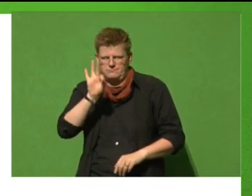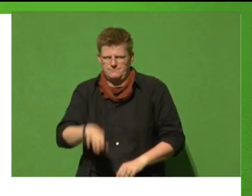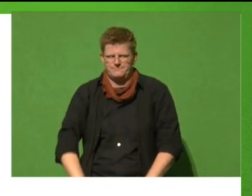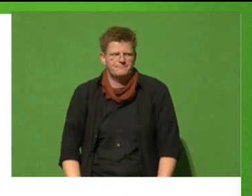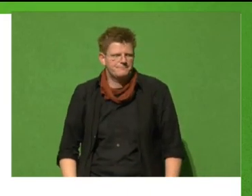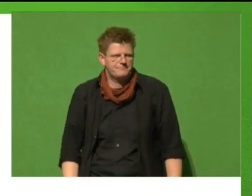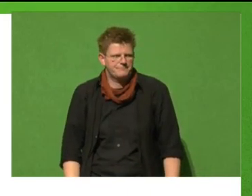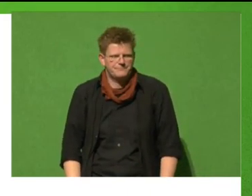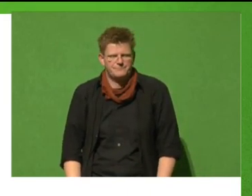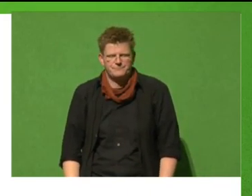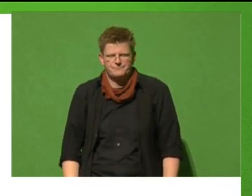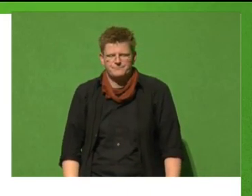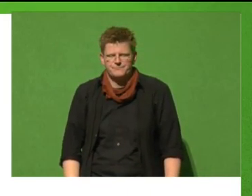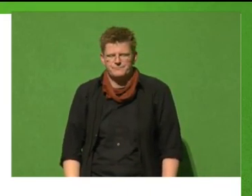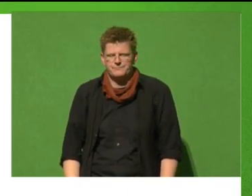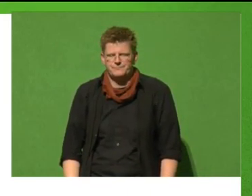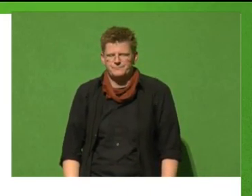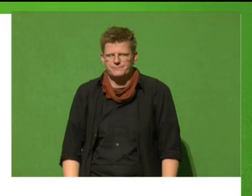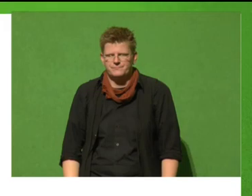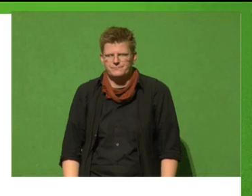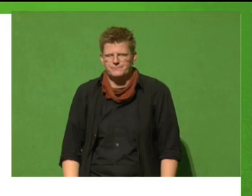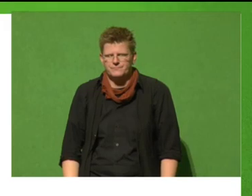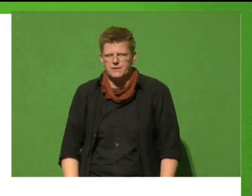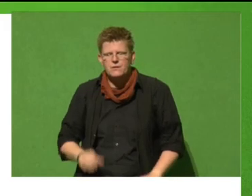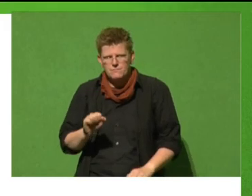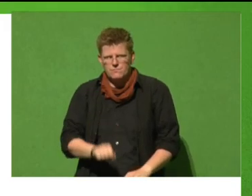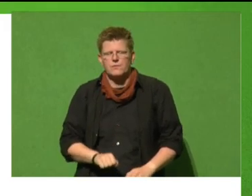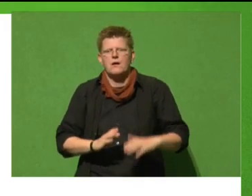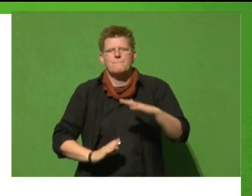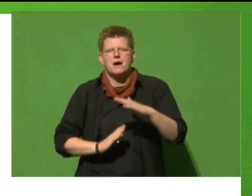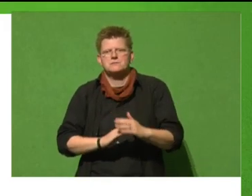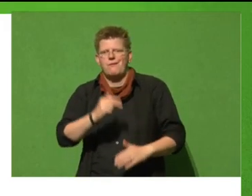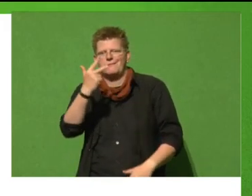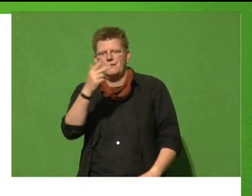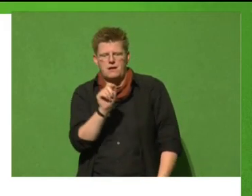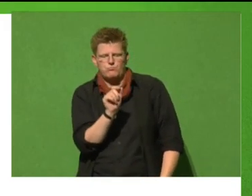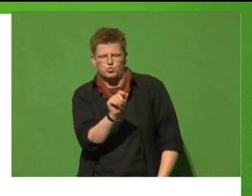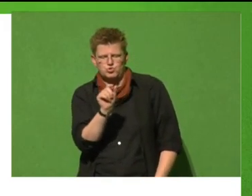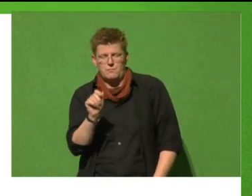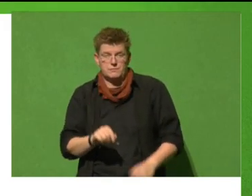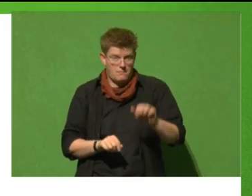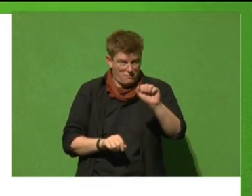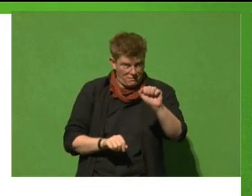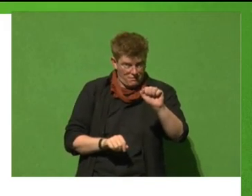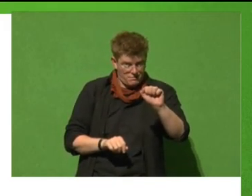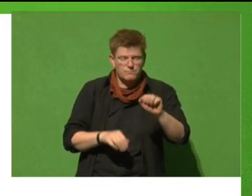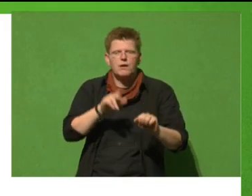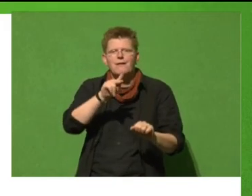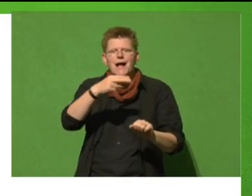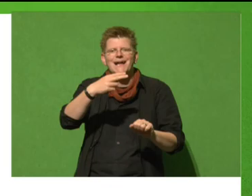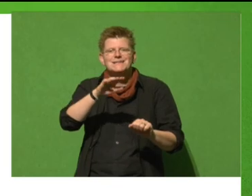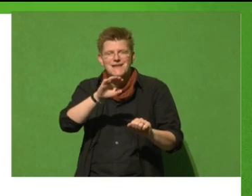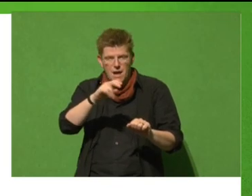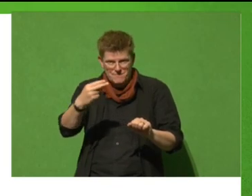Und auf Nummer 15 könnt ihr bis zu 3 Buchstaben ankreuzen. A für Karl-Heinz Hemmerich, B für